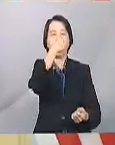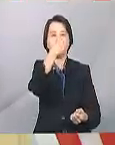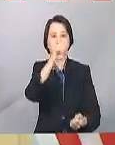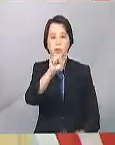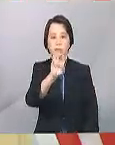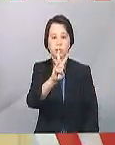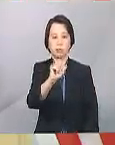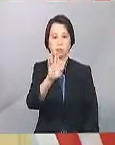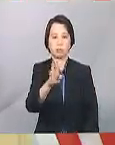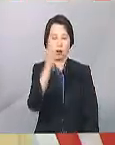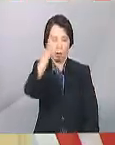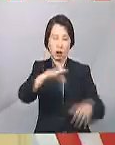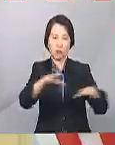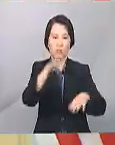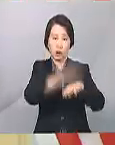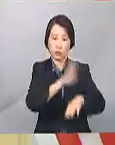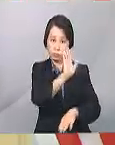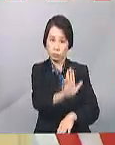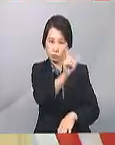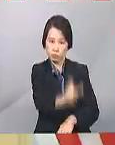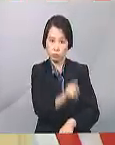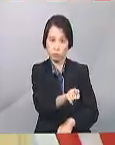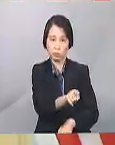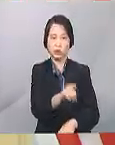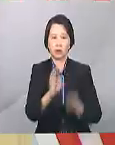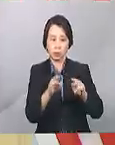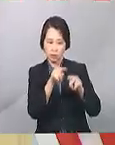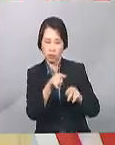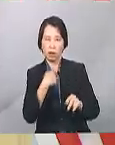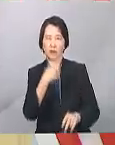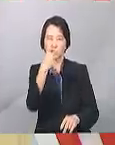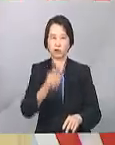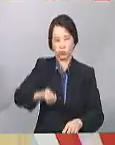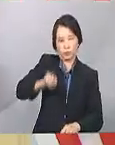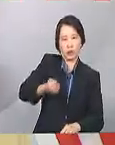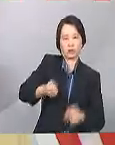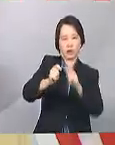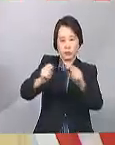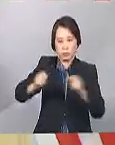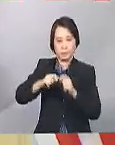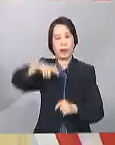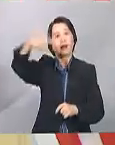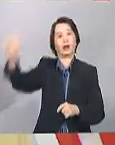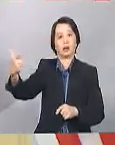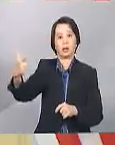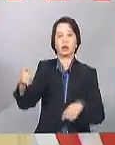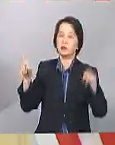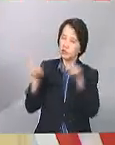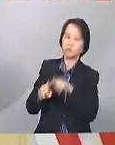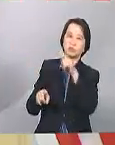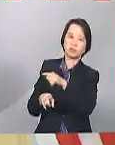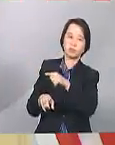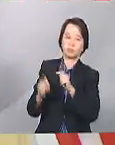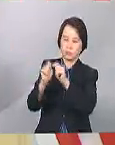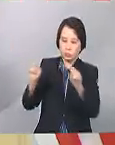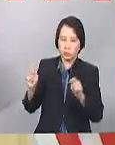akan dilakukan kepada mereka. Dan kita dapati ada satu pasar di tempat lain juga,